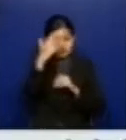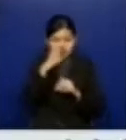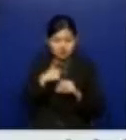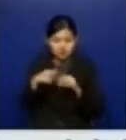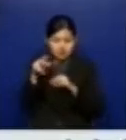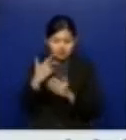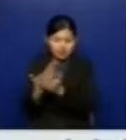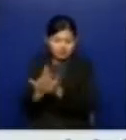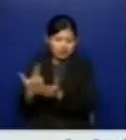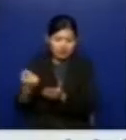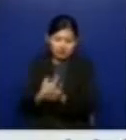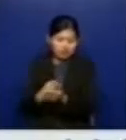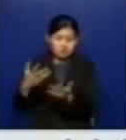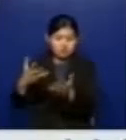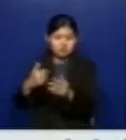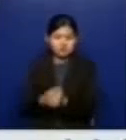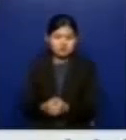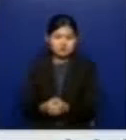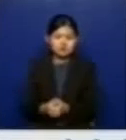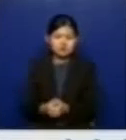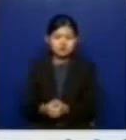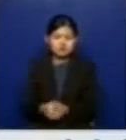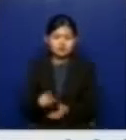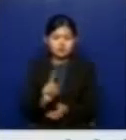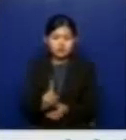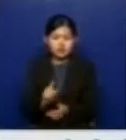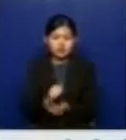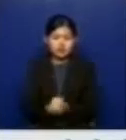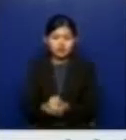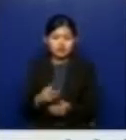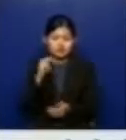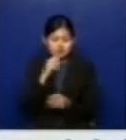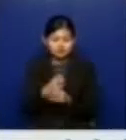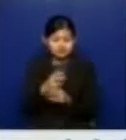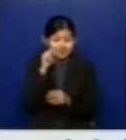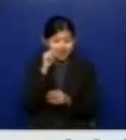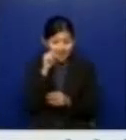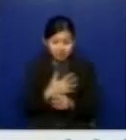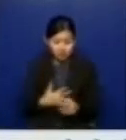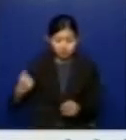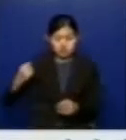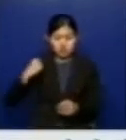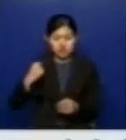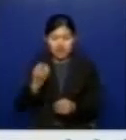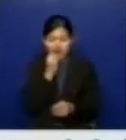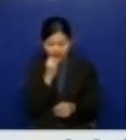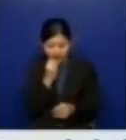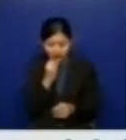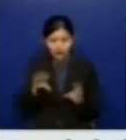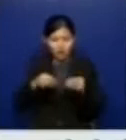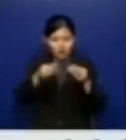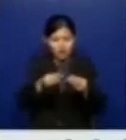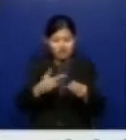ๆนอกจากไม่ได้รับค่าตอบแทนใดๆก็ต้องซื้อเครื่องดื่มบำรุงกำลังกับข้าวนะครับตอนกลางคืน